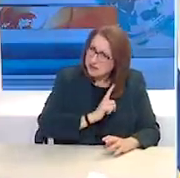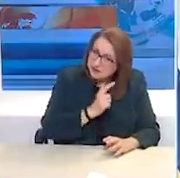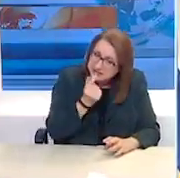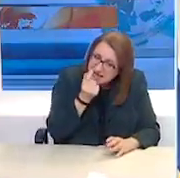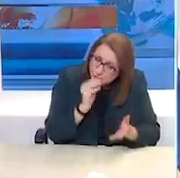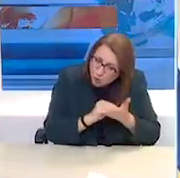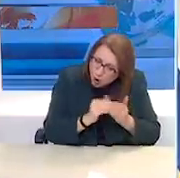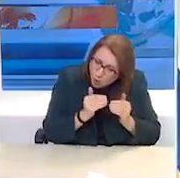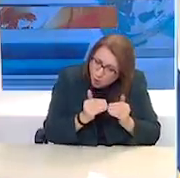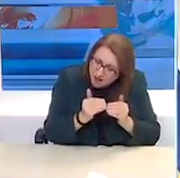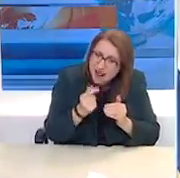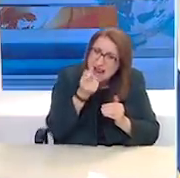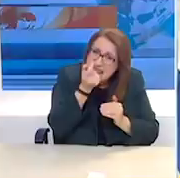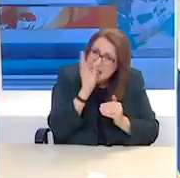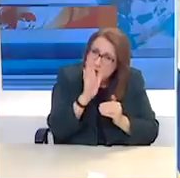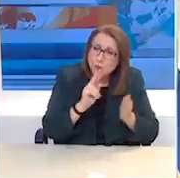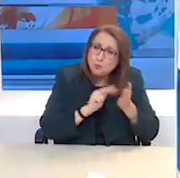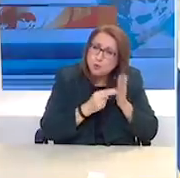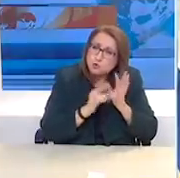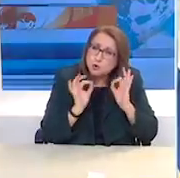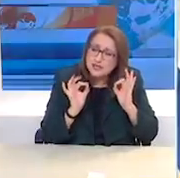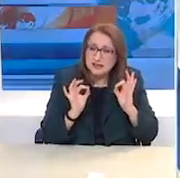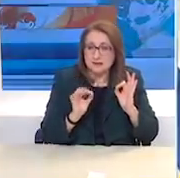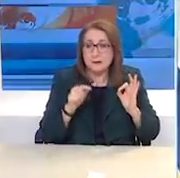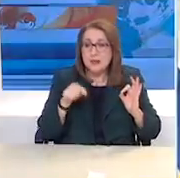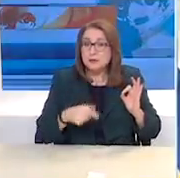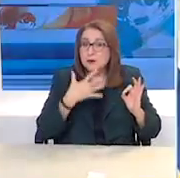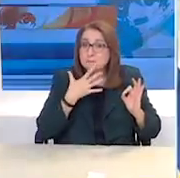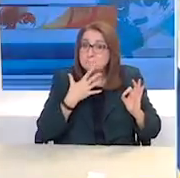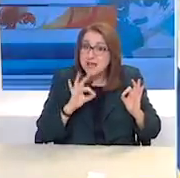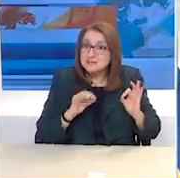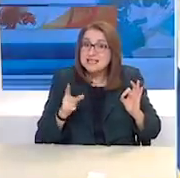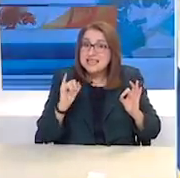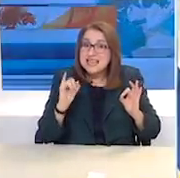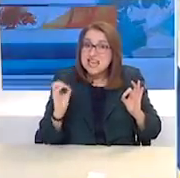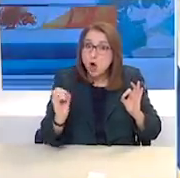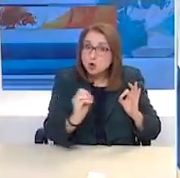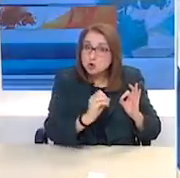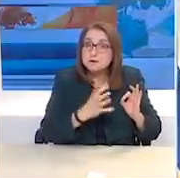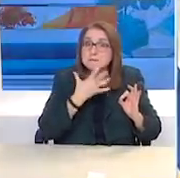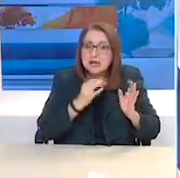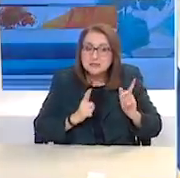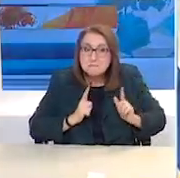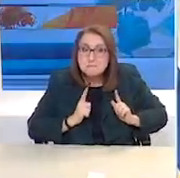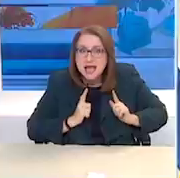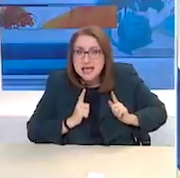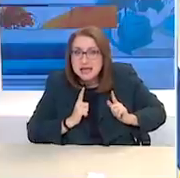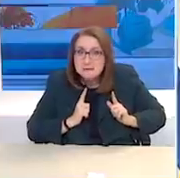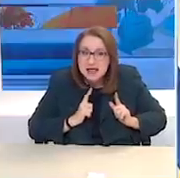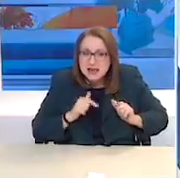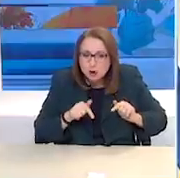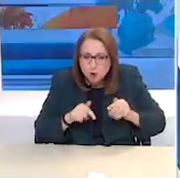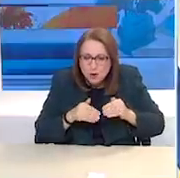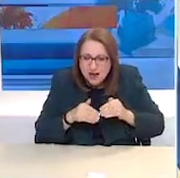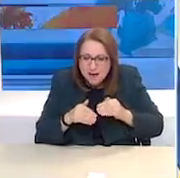Και νομίζω ότι είναι φοβερή ευκαιρία για τον ιό να διασπαρεί αν δεν τηρήσουμε τις αποστάσεις σε αυτή την